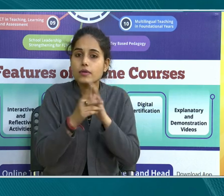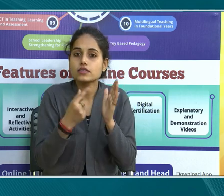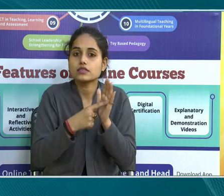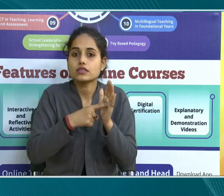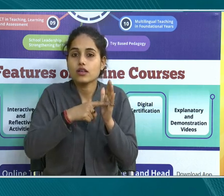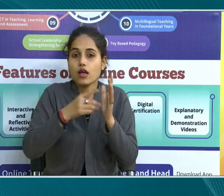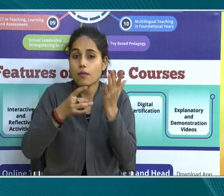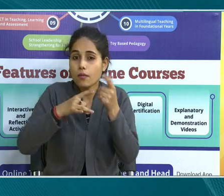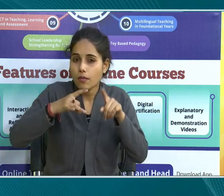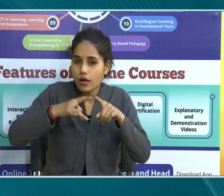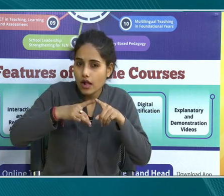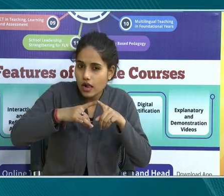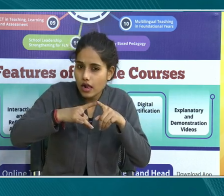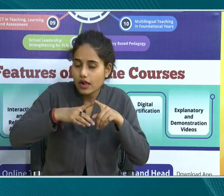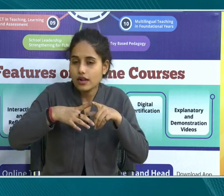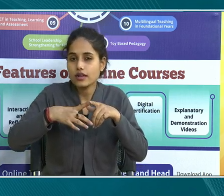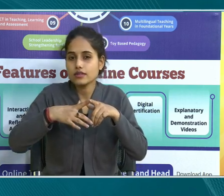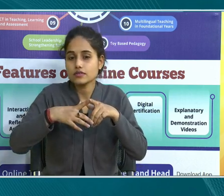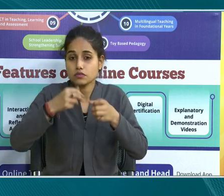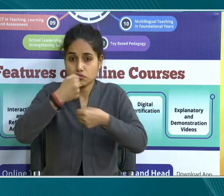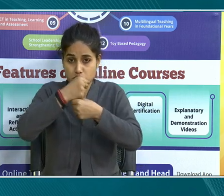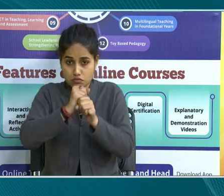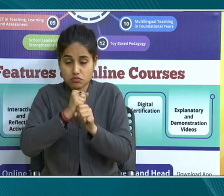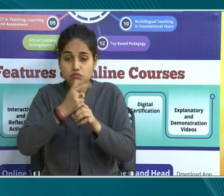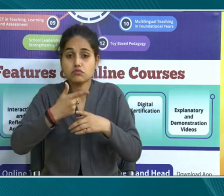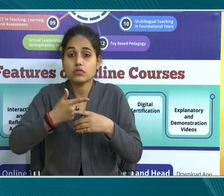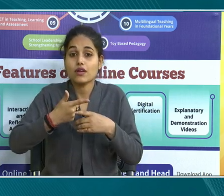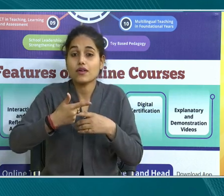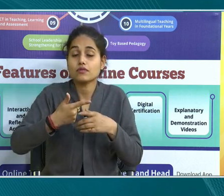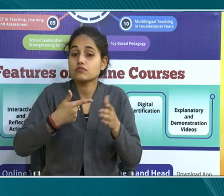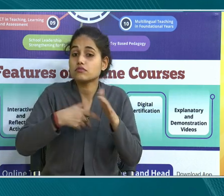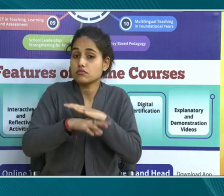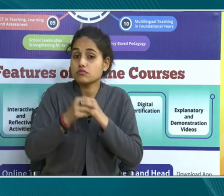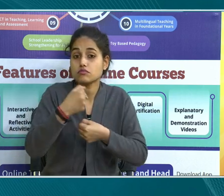हैं डैम से हम वहां रिसोर्स ए त्यूरिजम को